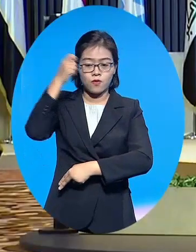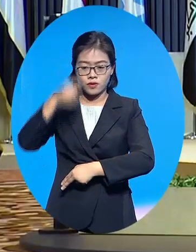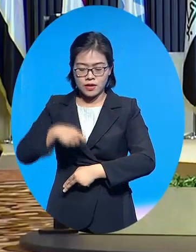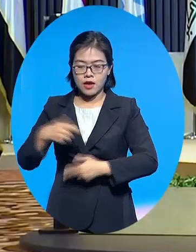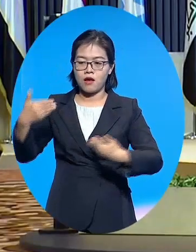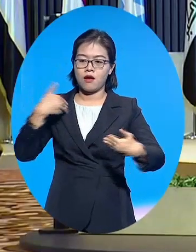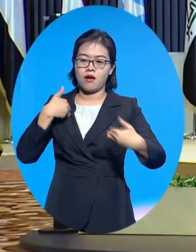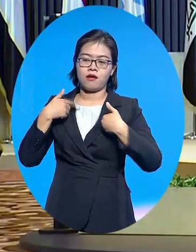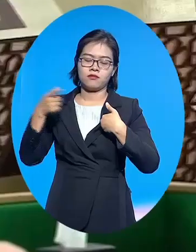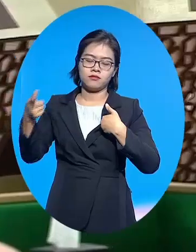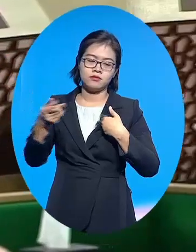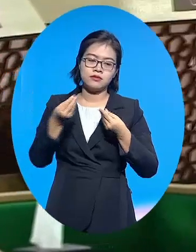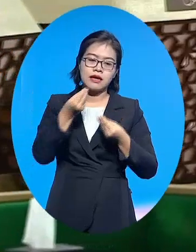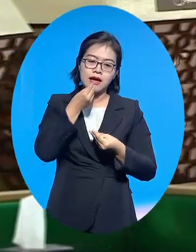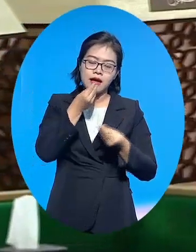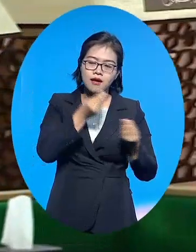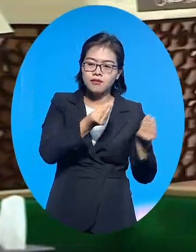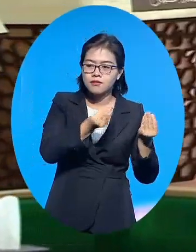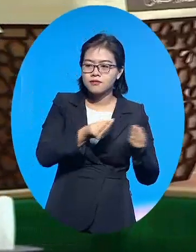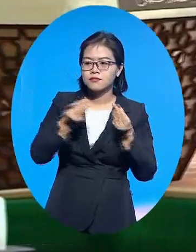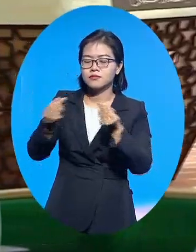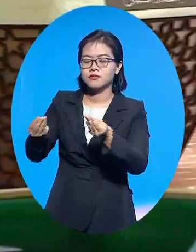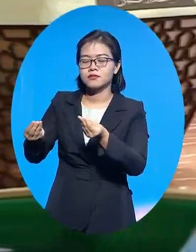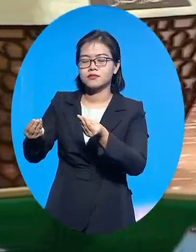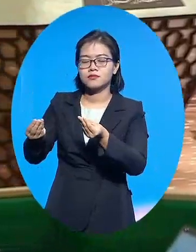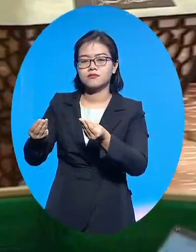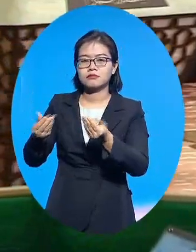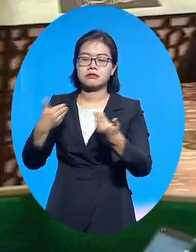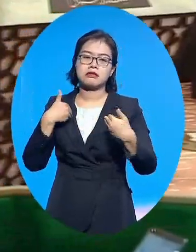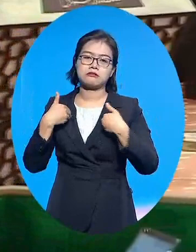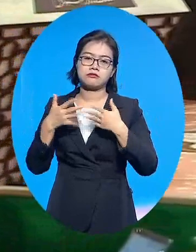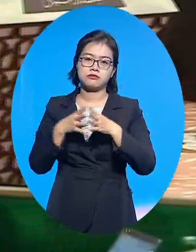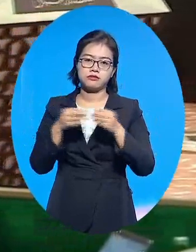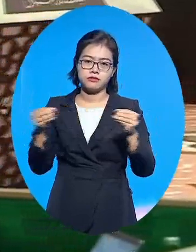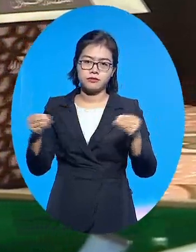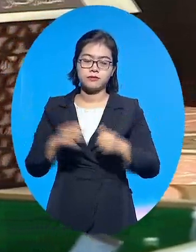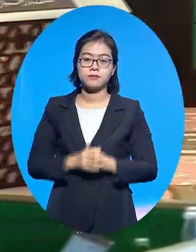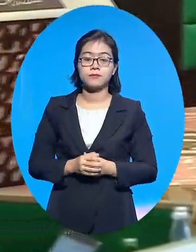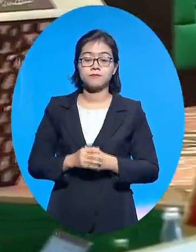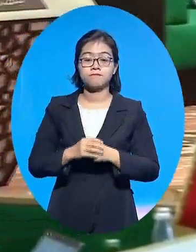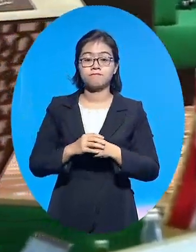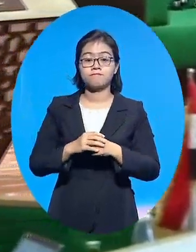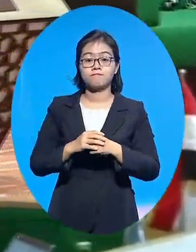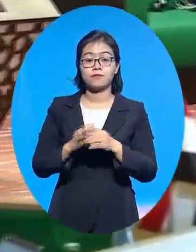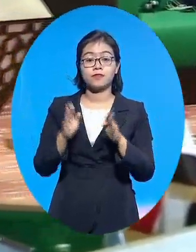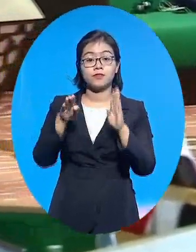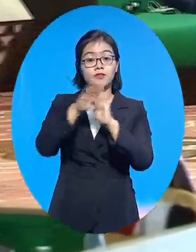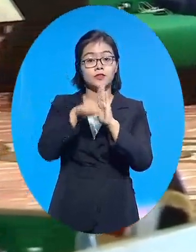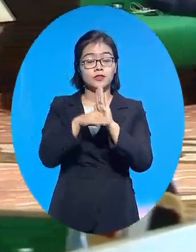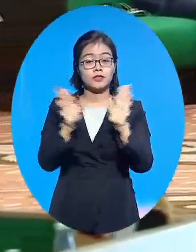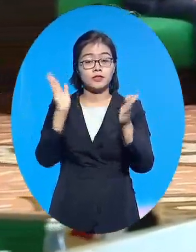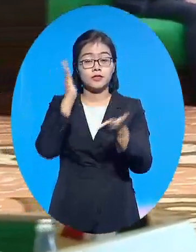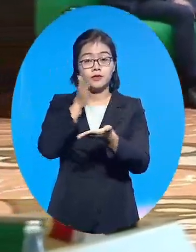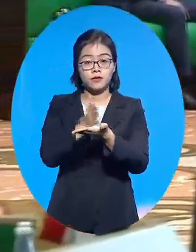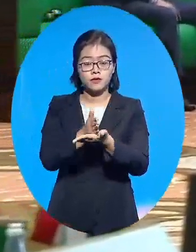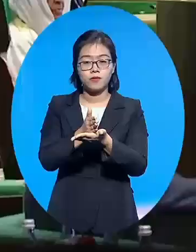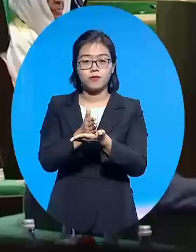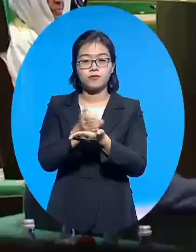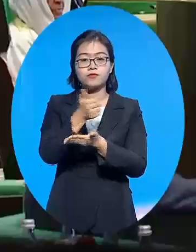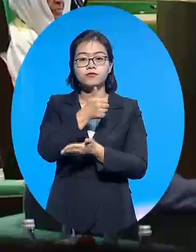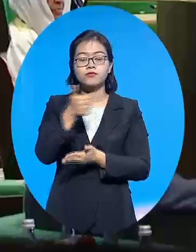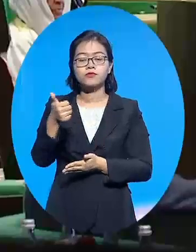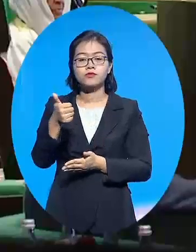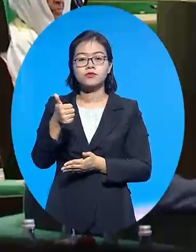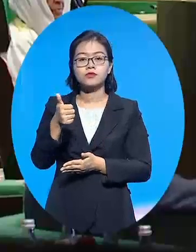chật vật trong việc nhập khẩu lương thực và nhiên liệu để đáp ứng nhu cầu của người dân Hội nghị cũng khép lại với việc kết thúc nhiệm kỳ chủ tịch của